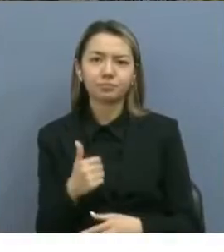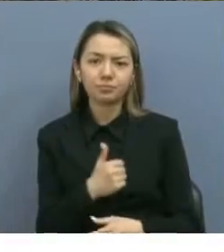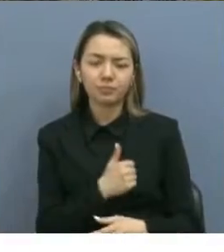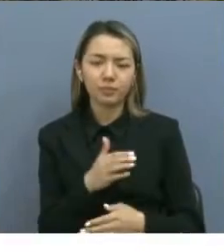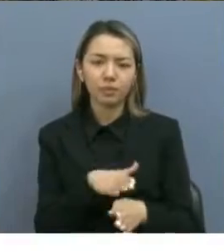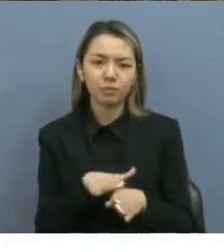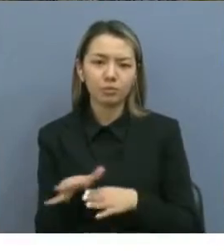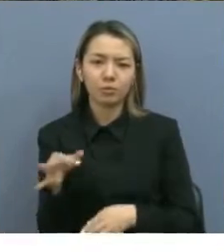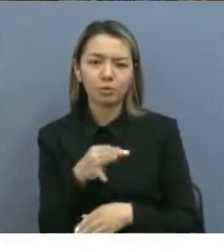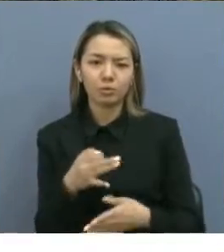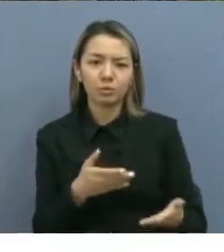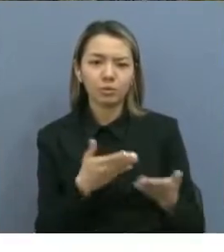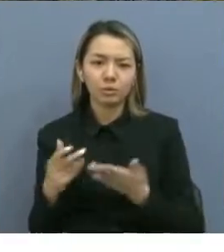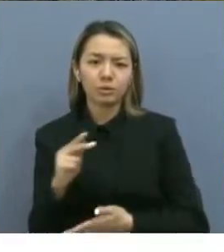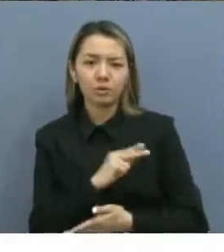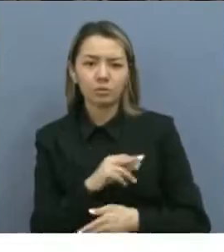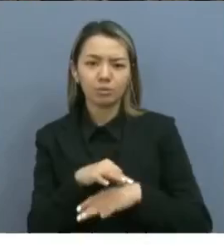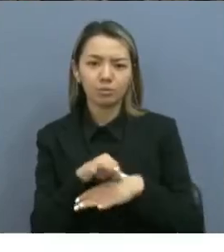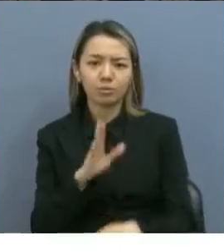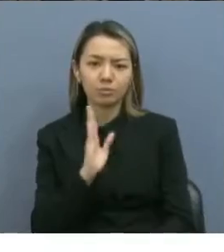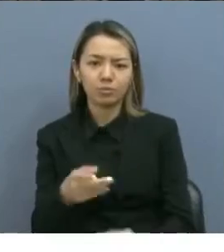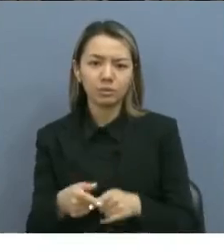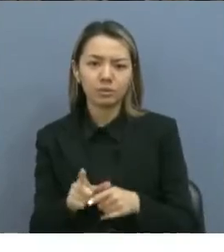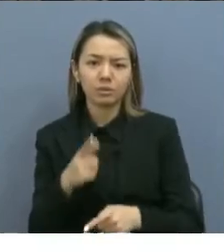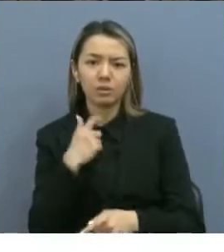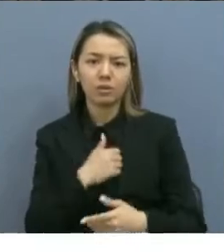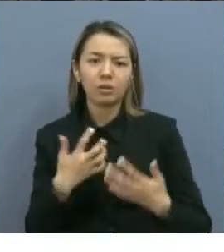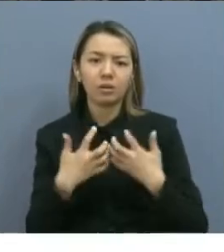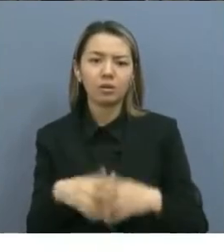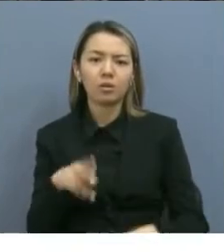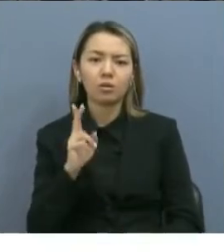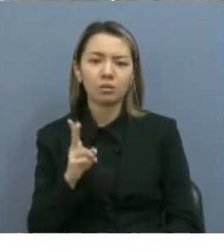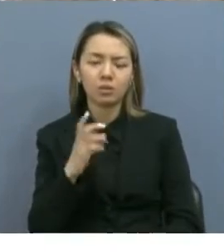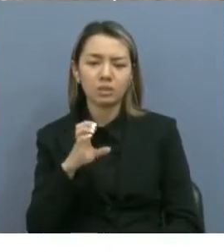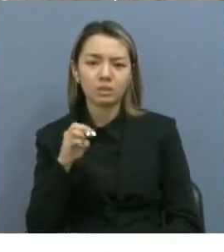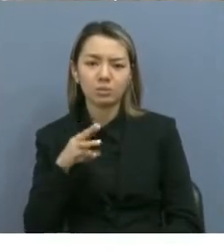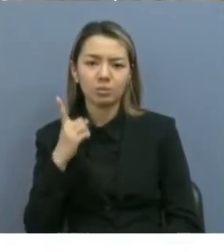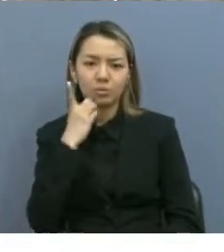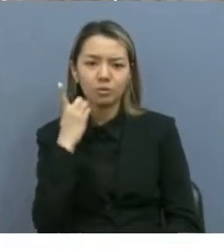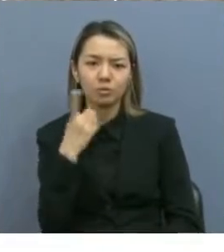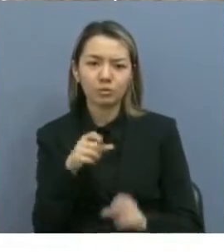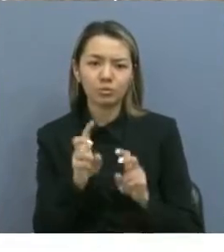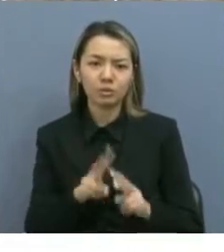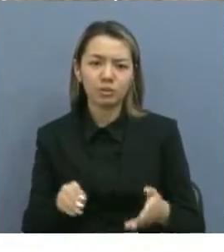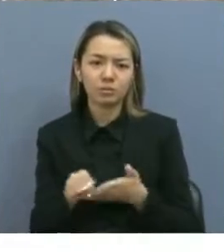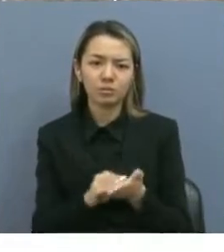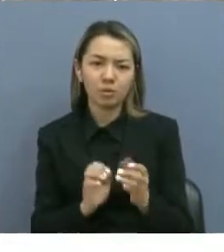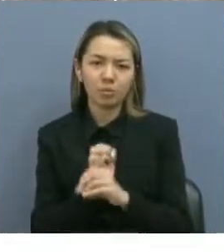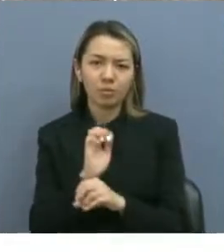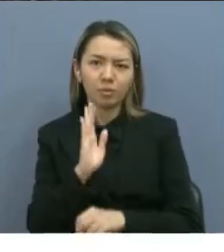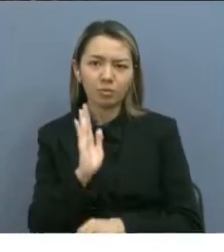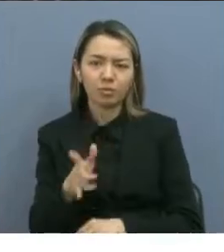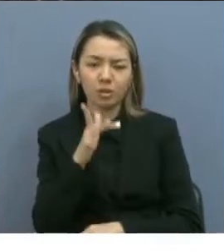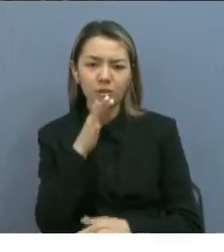жергілікті атқарушы органдар шақырту жұмыстарын жүргізеді. Ол үшін әскери есепте тұрған азаматтарға SMS хабарламалар мен арнайы қағаздар жіберіледі.